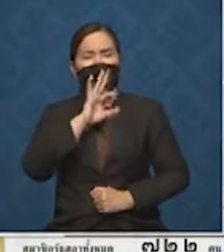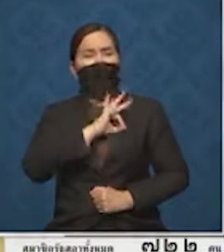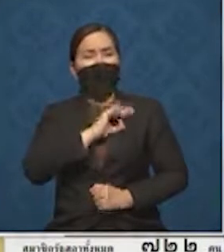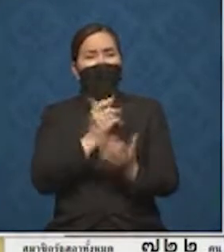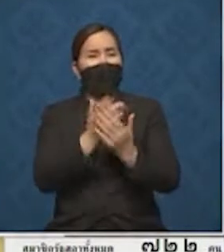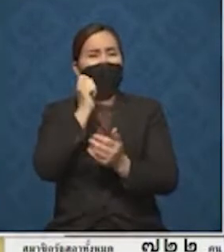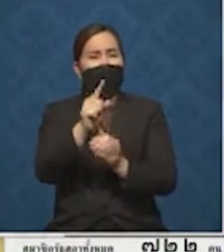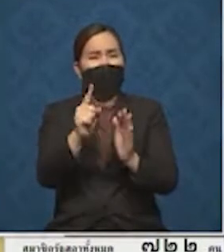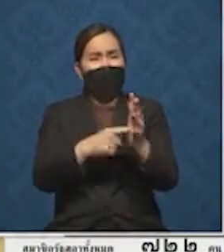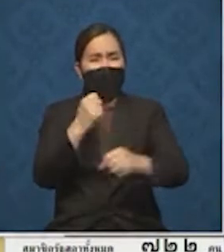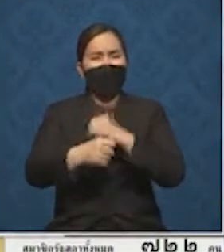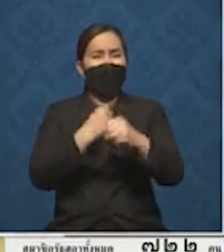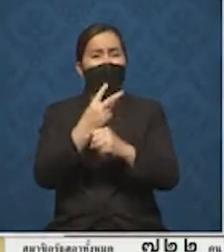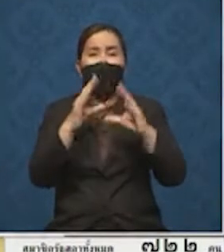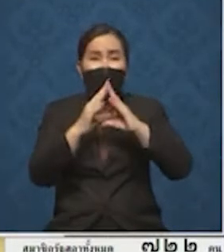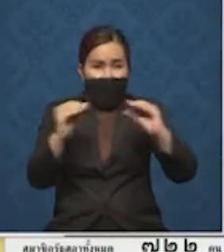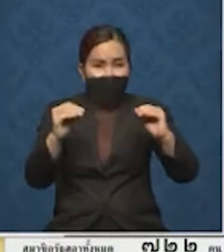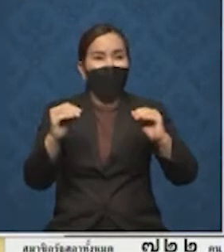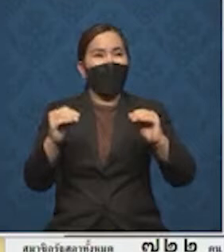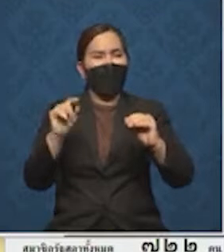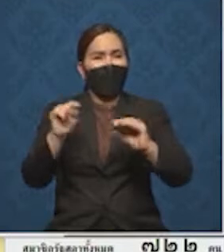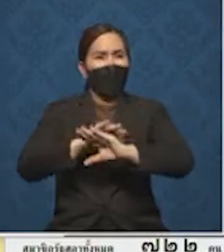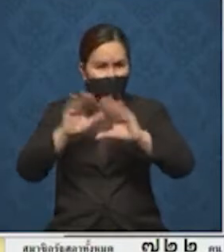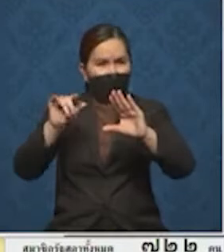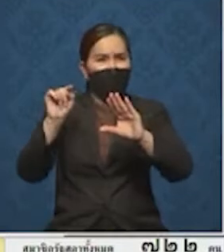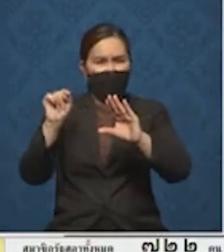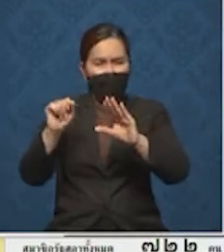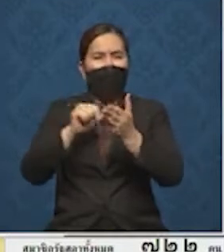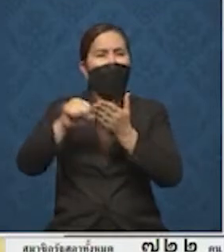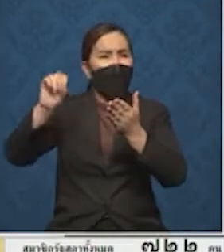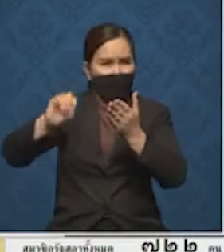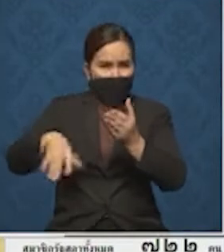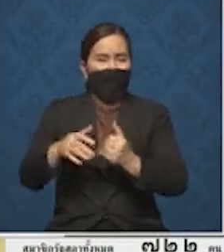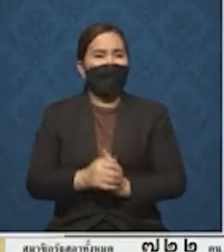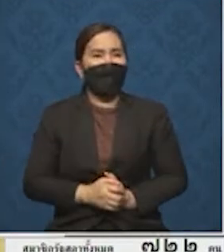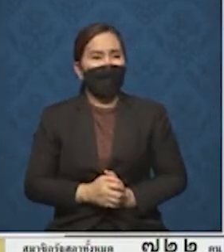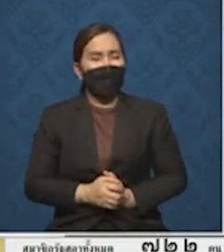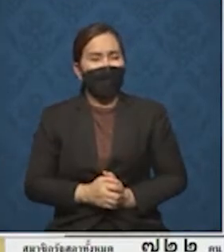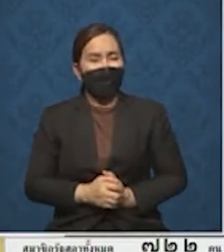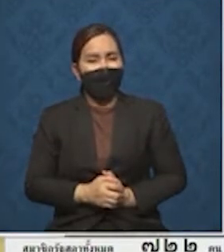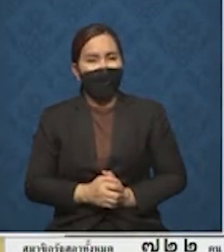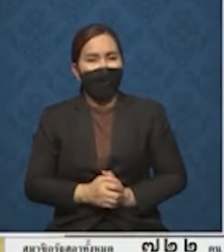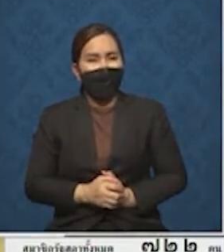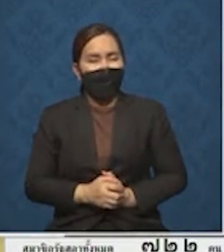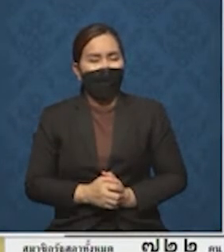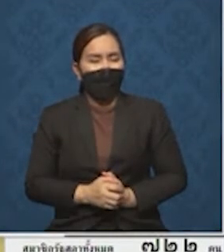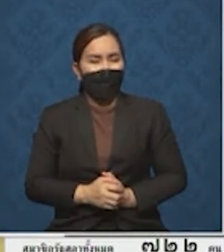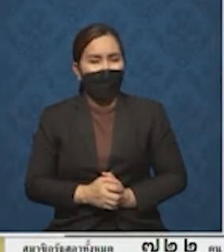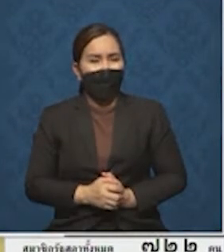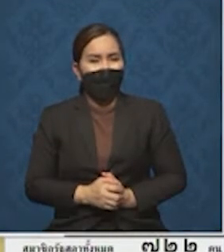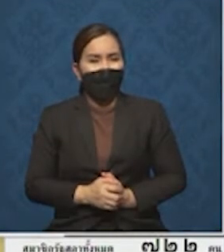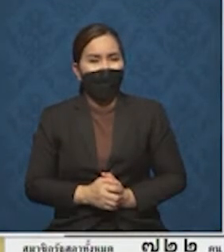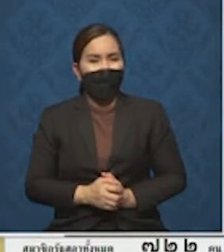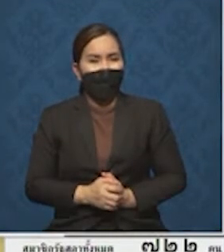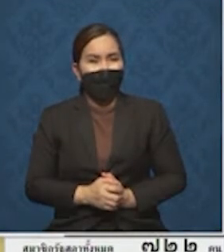ปีเราก็ยกเลิกมาตานี้ไปแล้วก็ที่พูดถึงการยกเลิกมาตาที่